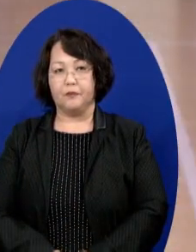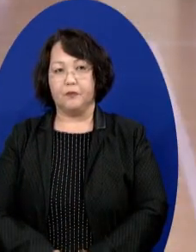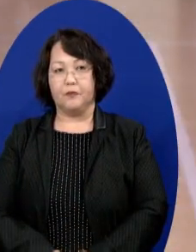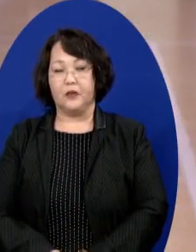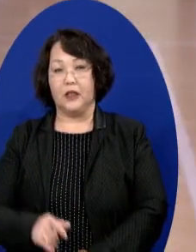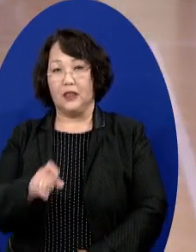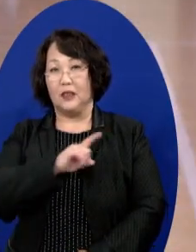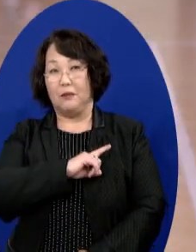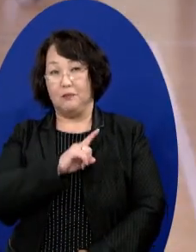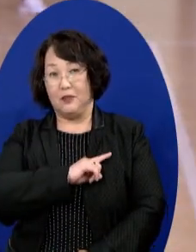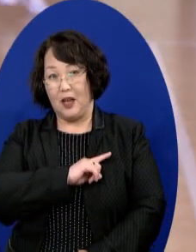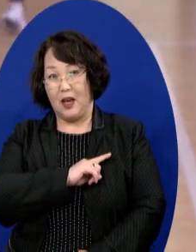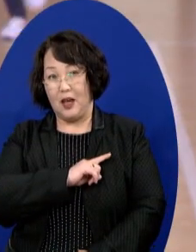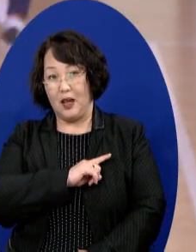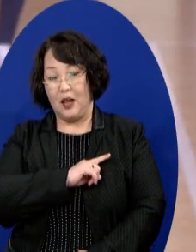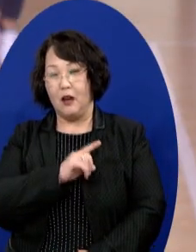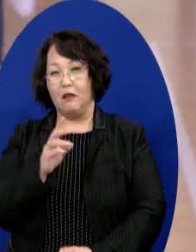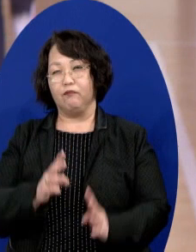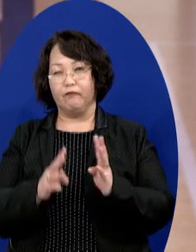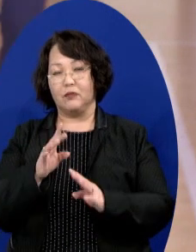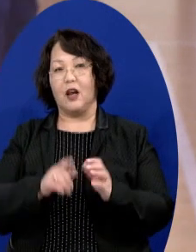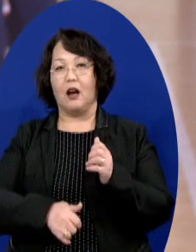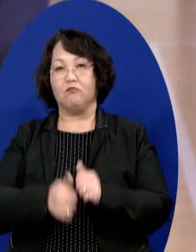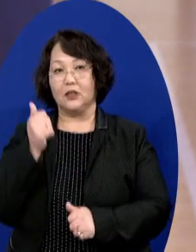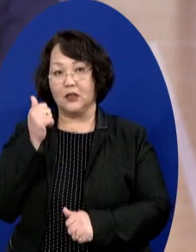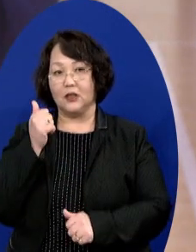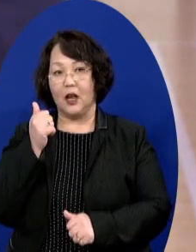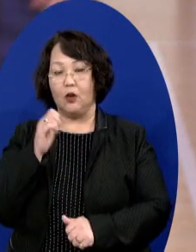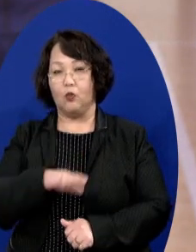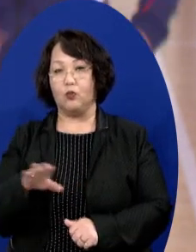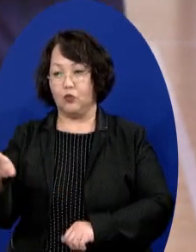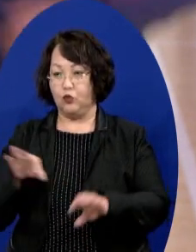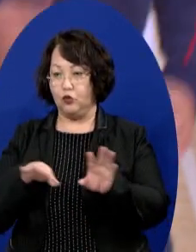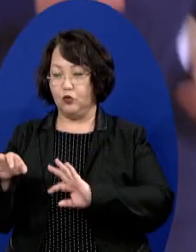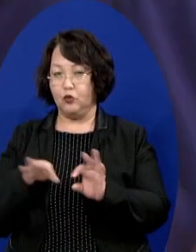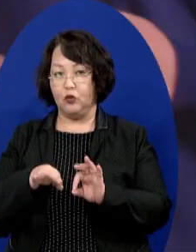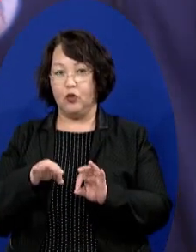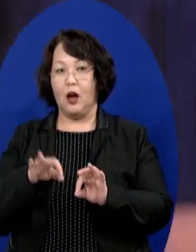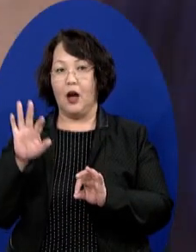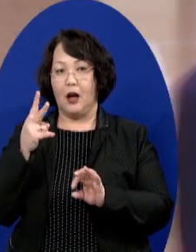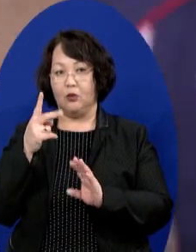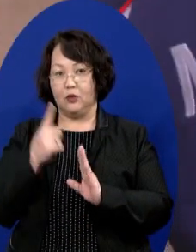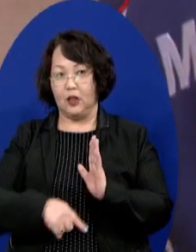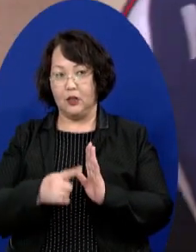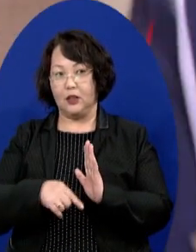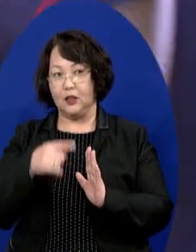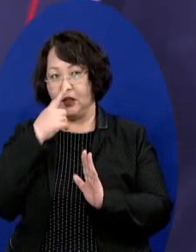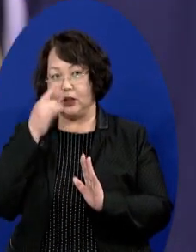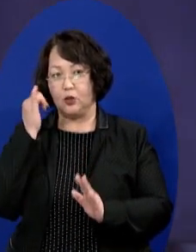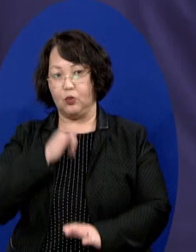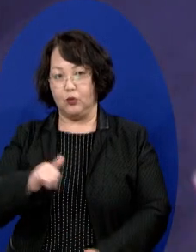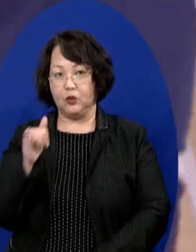За энэ тэмцээн оролцоод одоо амжилттай тоглосон хүүхдүүдээс шалгаруулж энэ оны 12 дугаар сард бүгдээ Катар